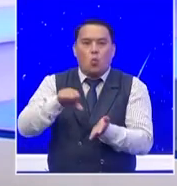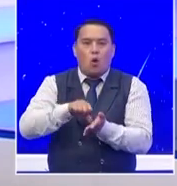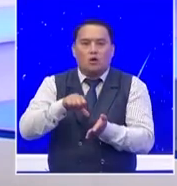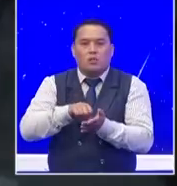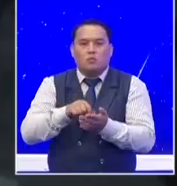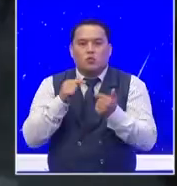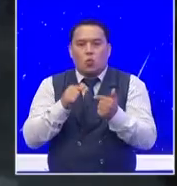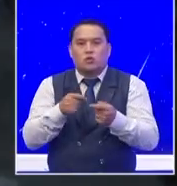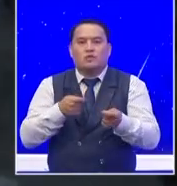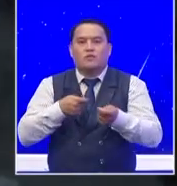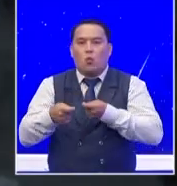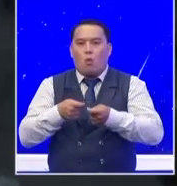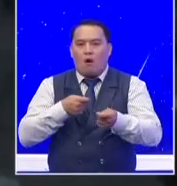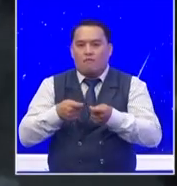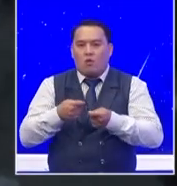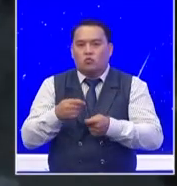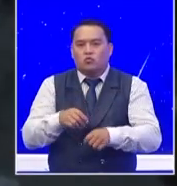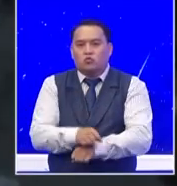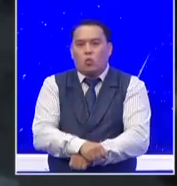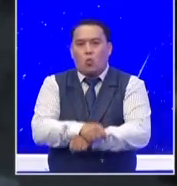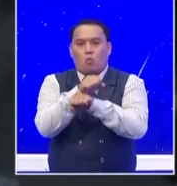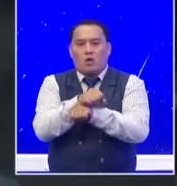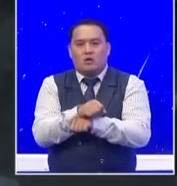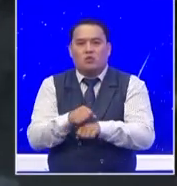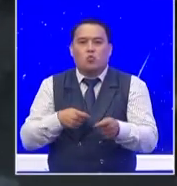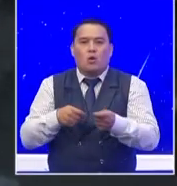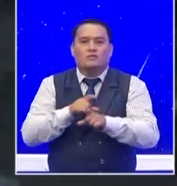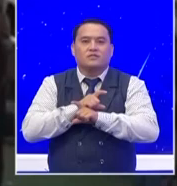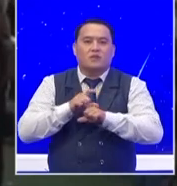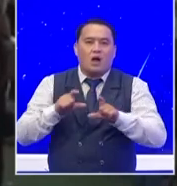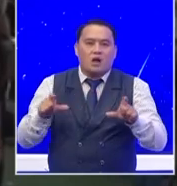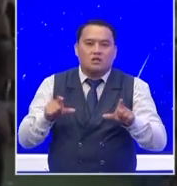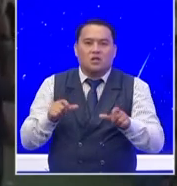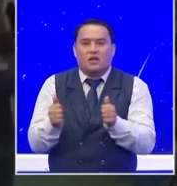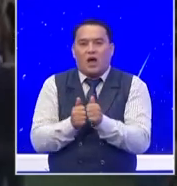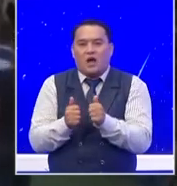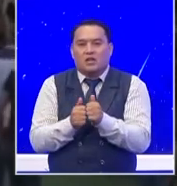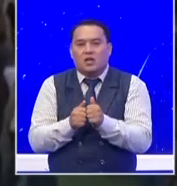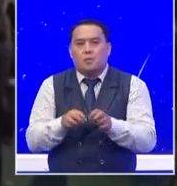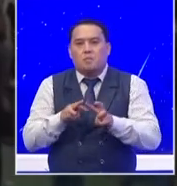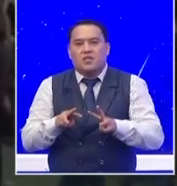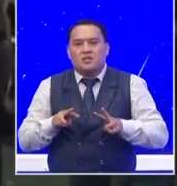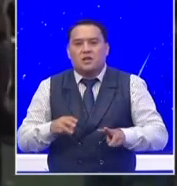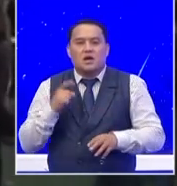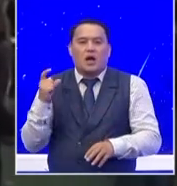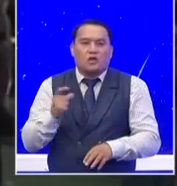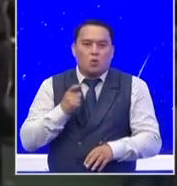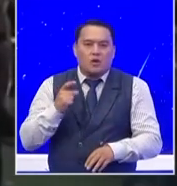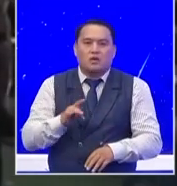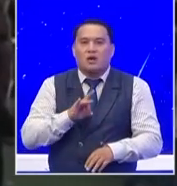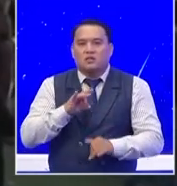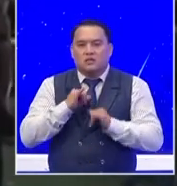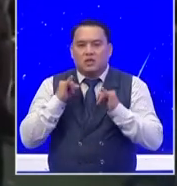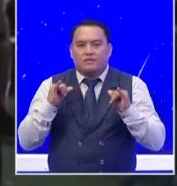Участники антиправительственной демонстрации штурмовали и захватили правительственные здания, в частности МИДа, Минэнергетики, Минэкономики и